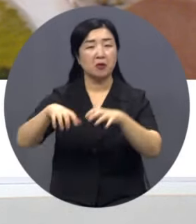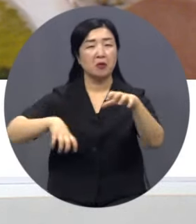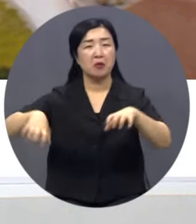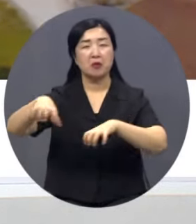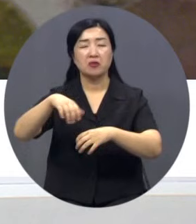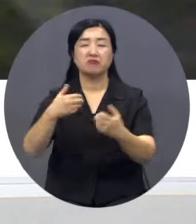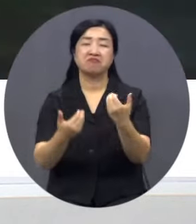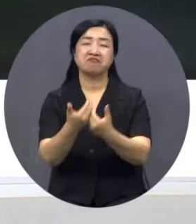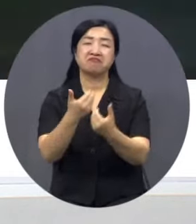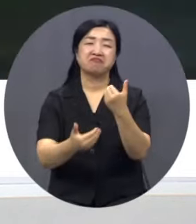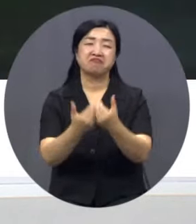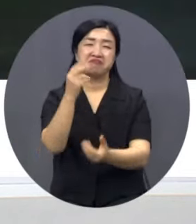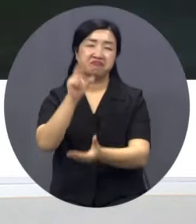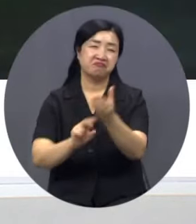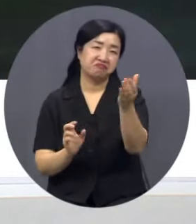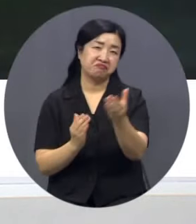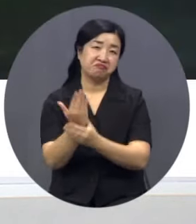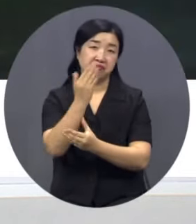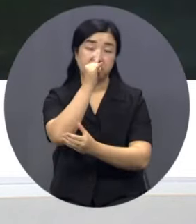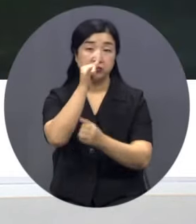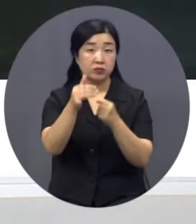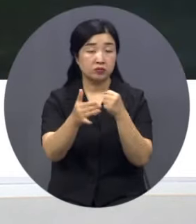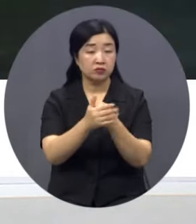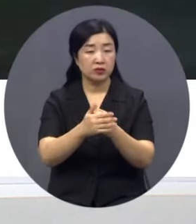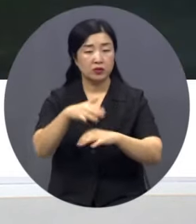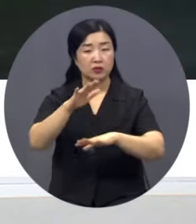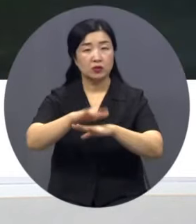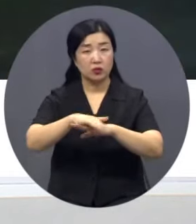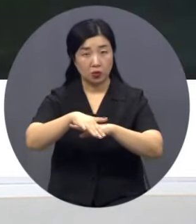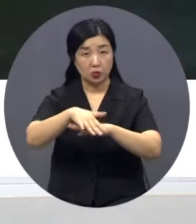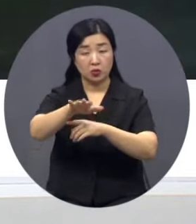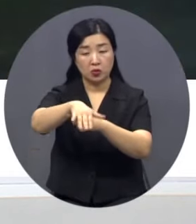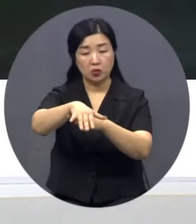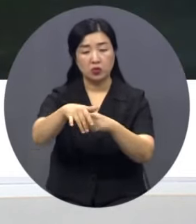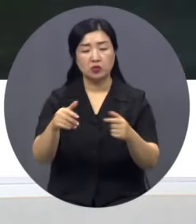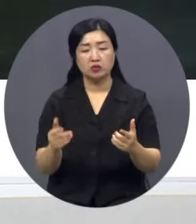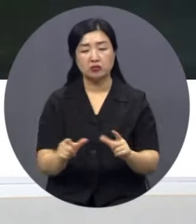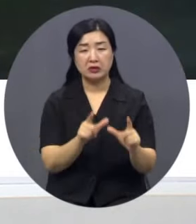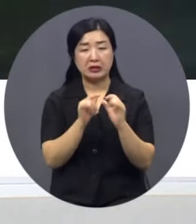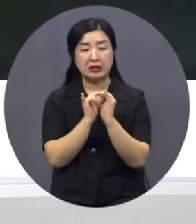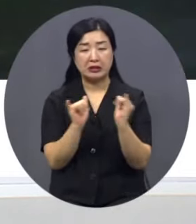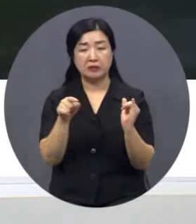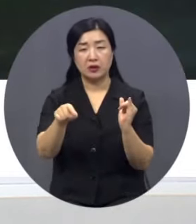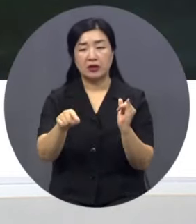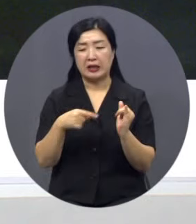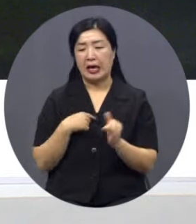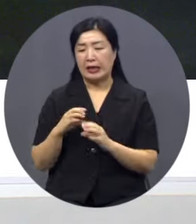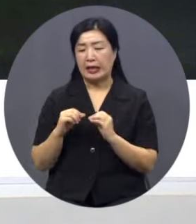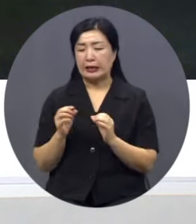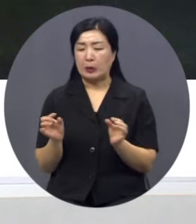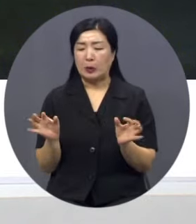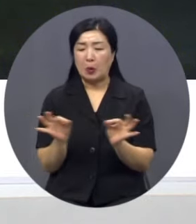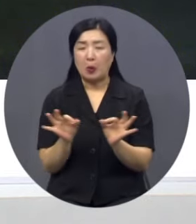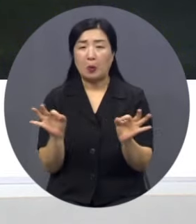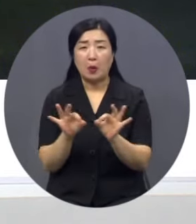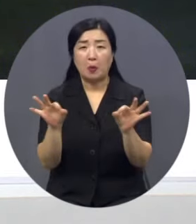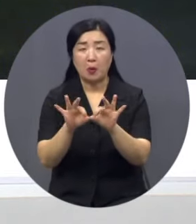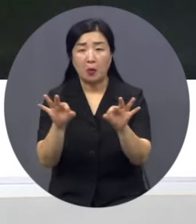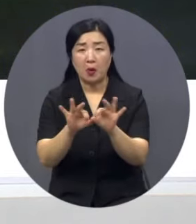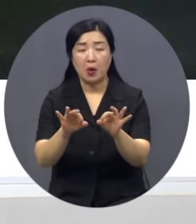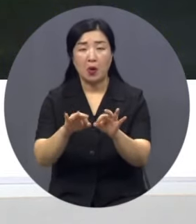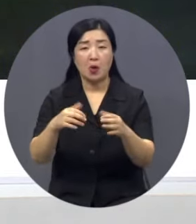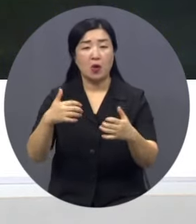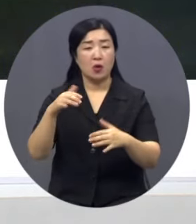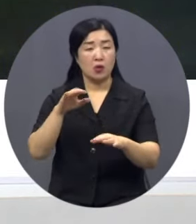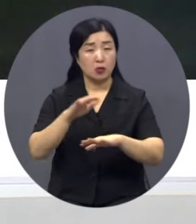곳곳에서 분쟁이 일어나고 있는데요. 한 농촌 마을 주민들이 자신들의 땅을 십시일반으로 기부해 농기계가